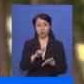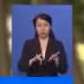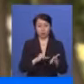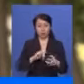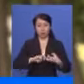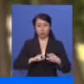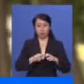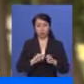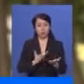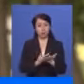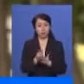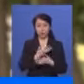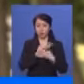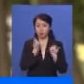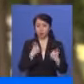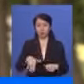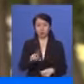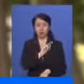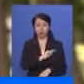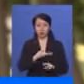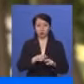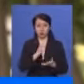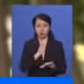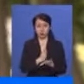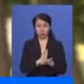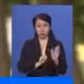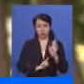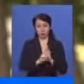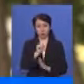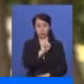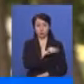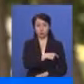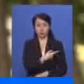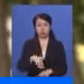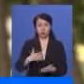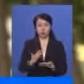Проблем никаких с выплатами нет. Все работники, которые здесь трудятся, начиная с санитарок, все мы получаем доплату.